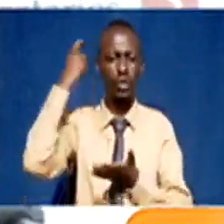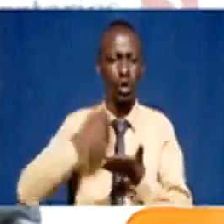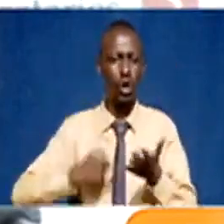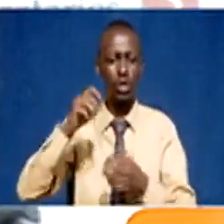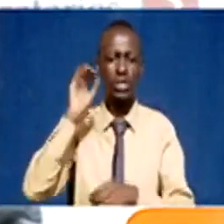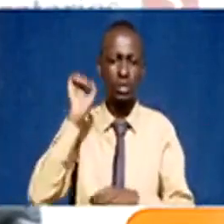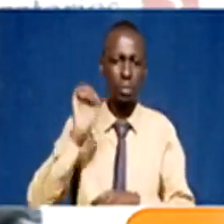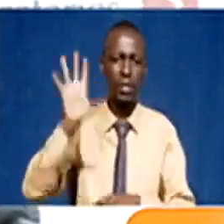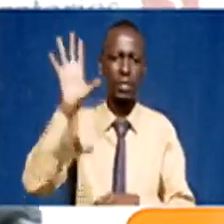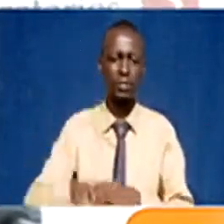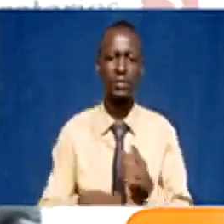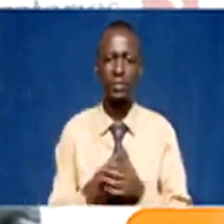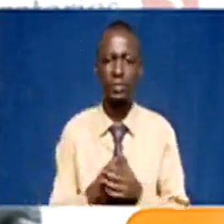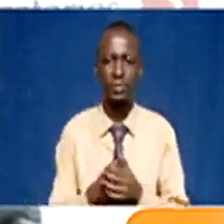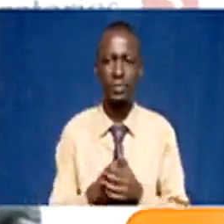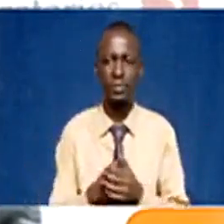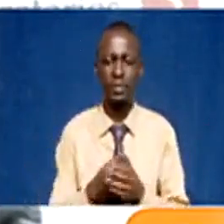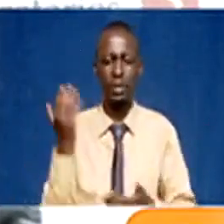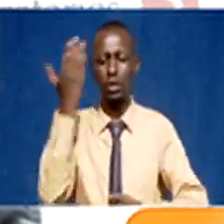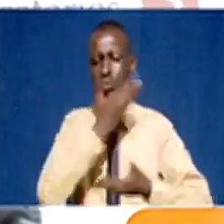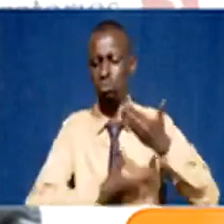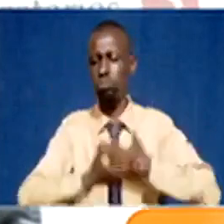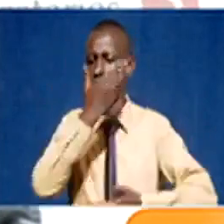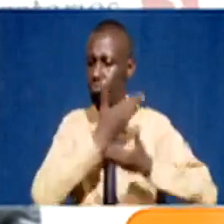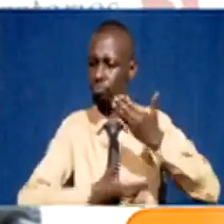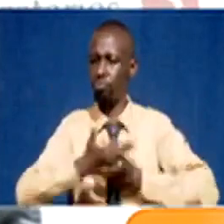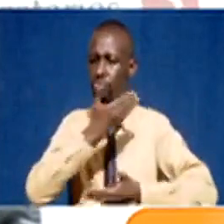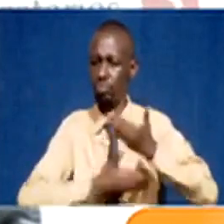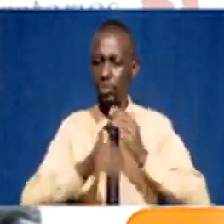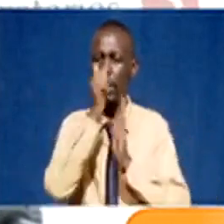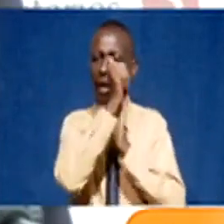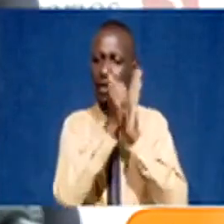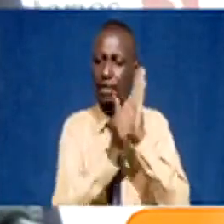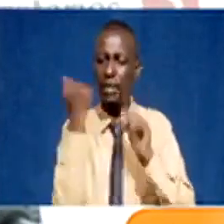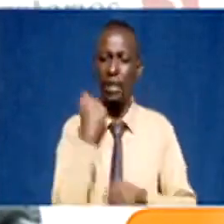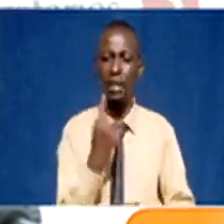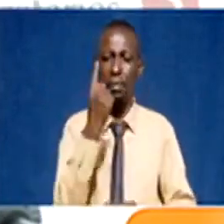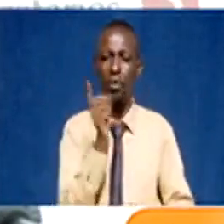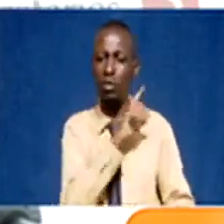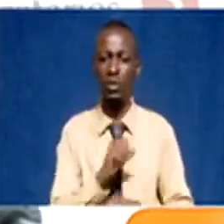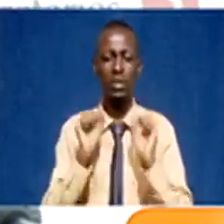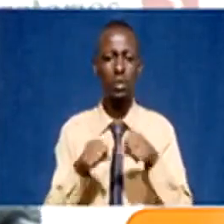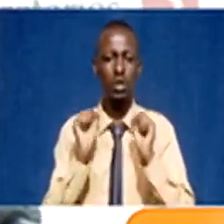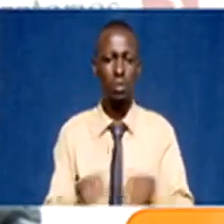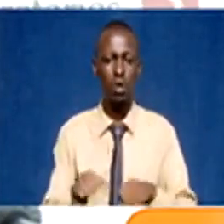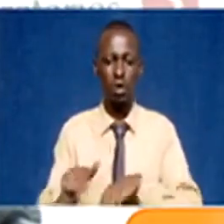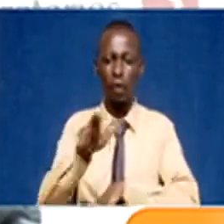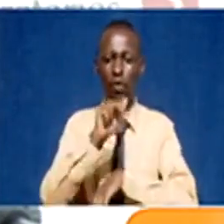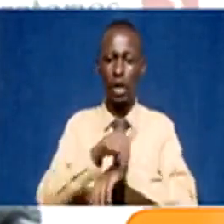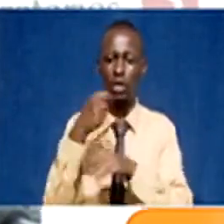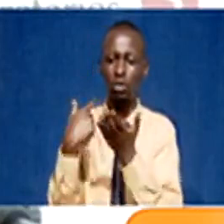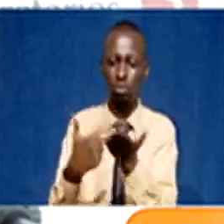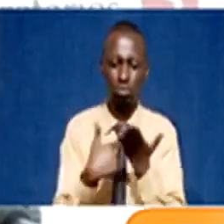of the day to try to conclude on the agenda item number one and the National Dialogue